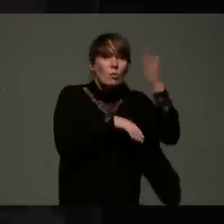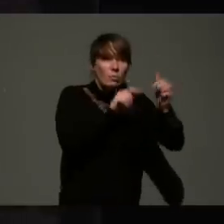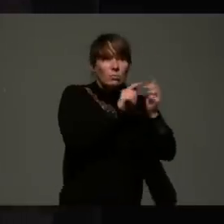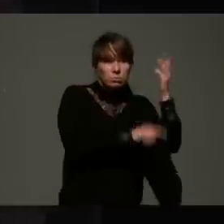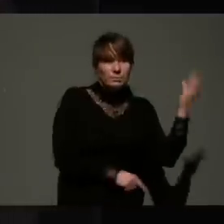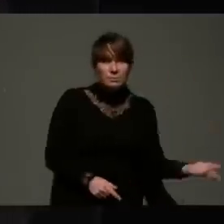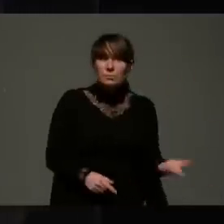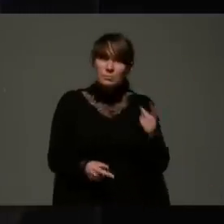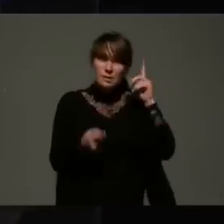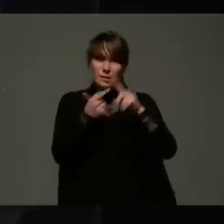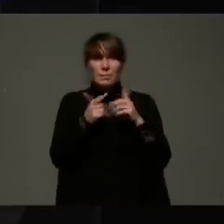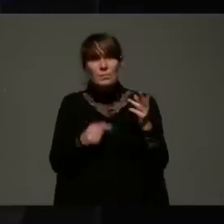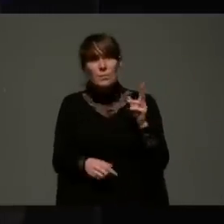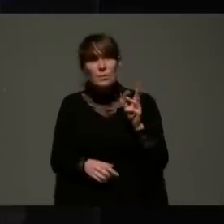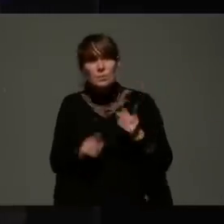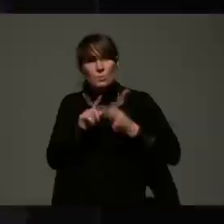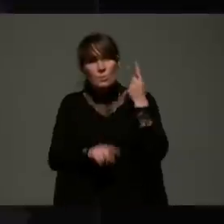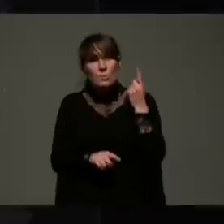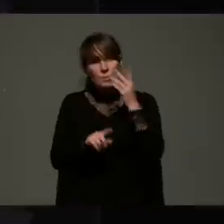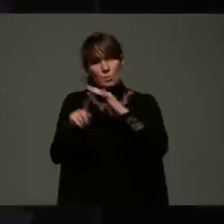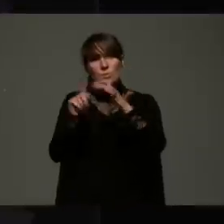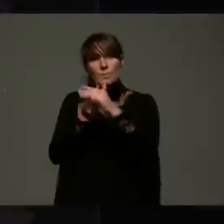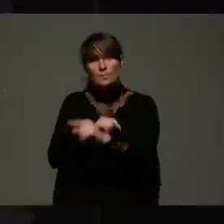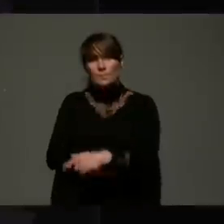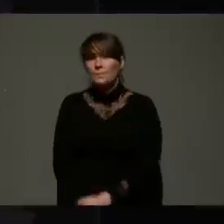c'est un vrai sujet de société.